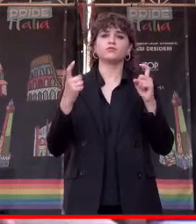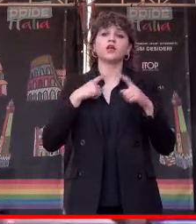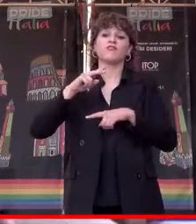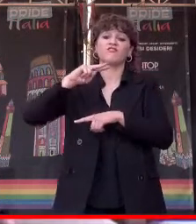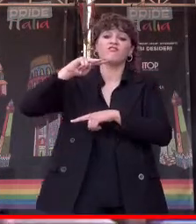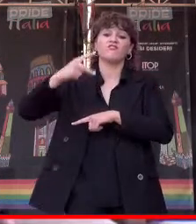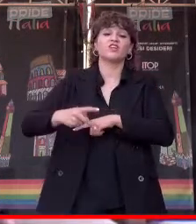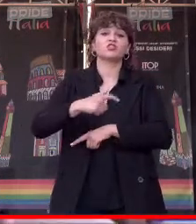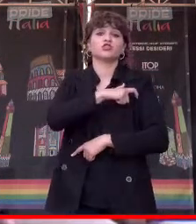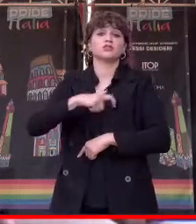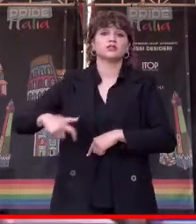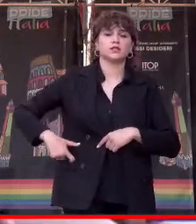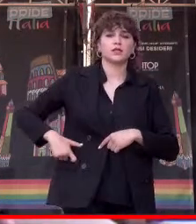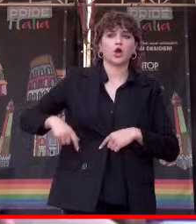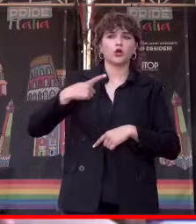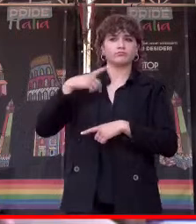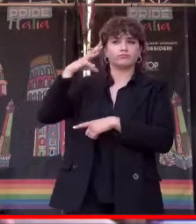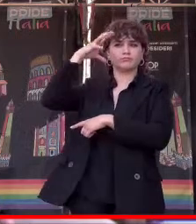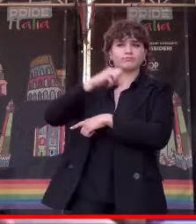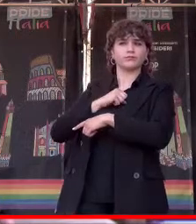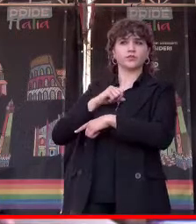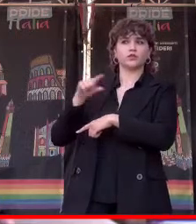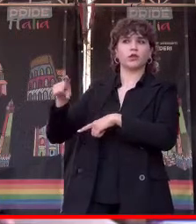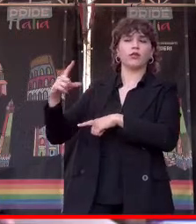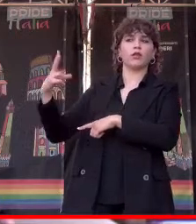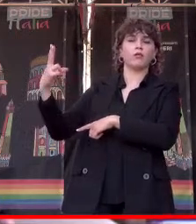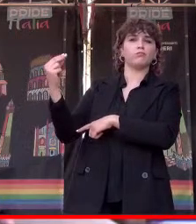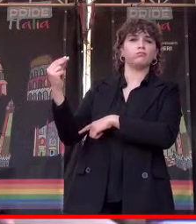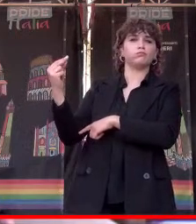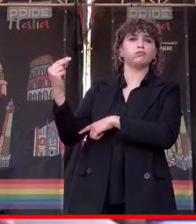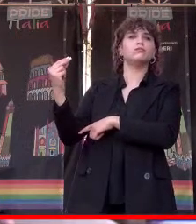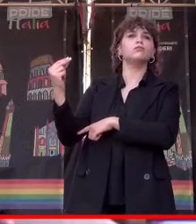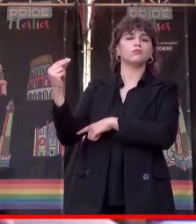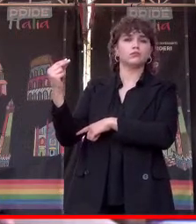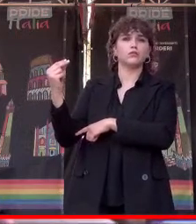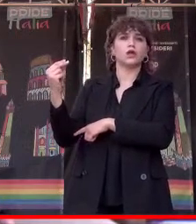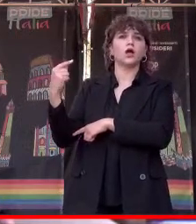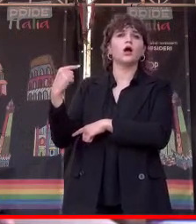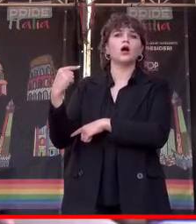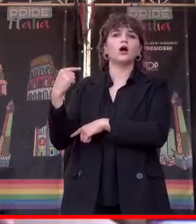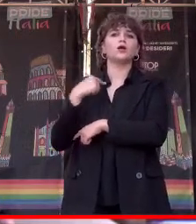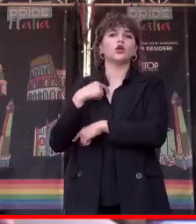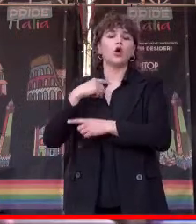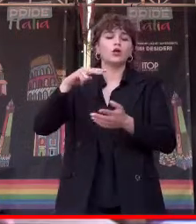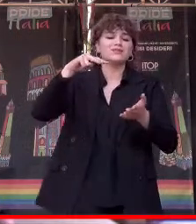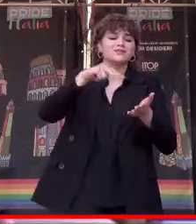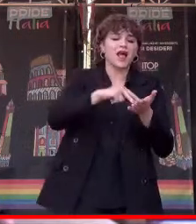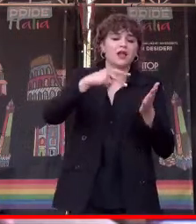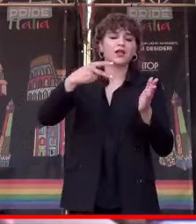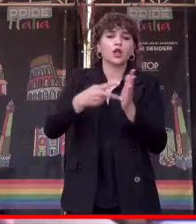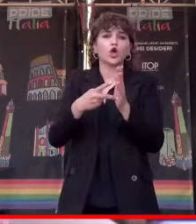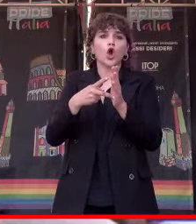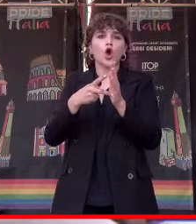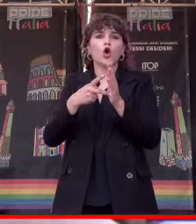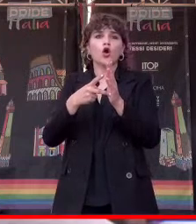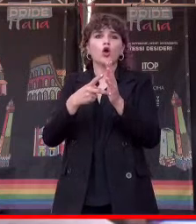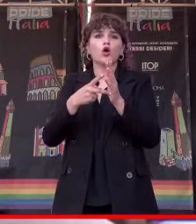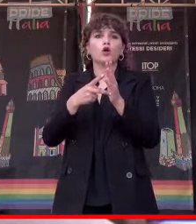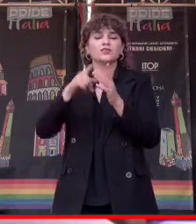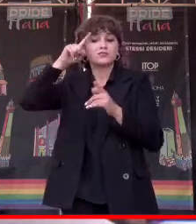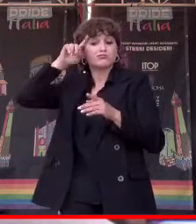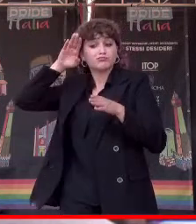di carpire dalle sue parole che come me, io non nasco come tecnico specializzato in progettazione universale, universal